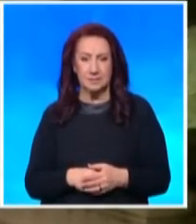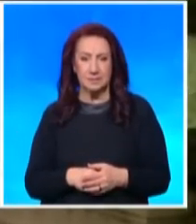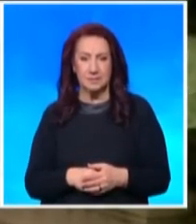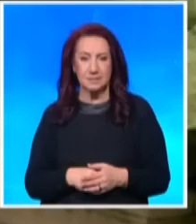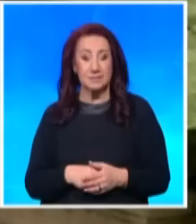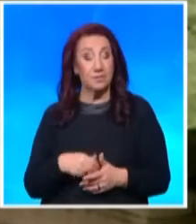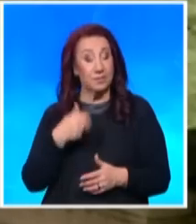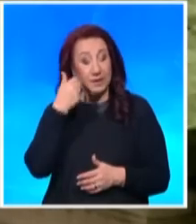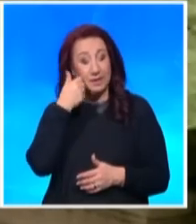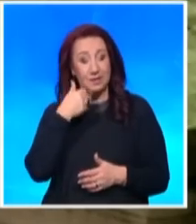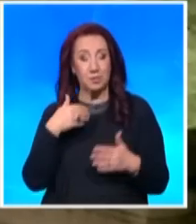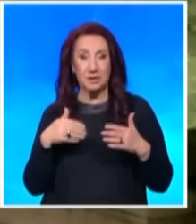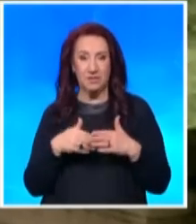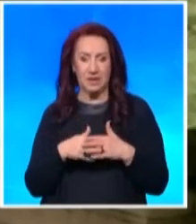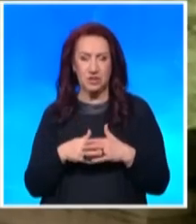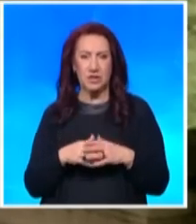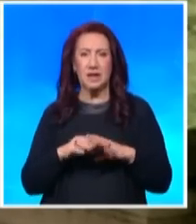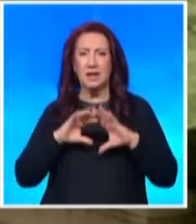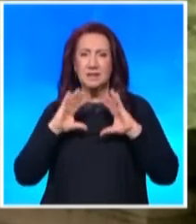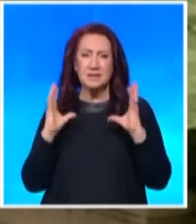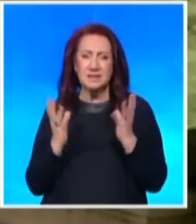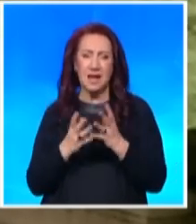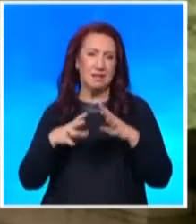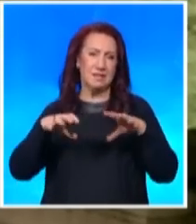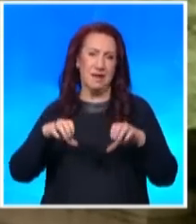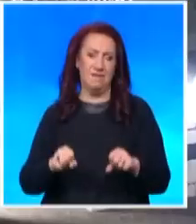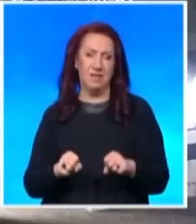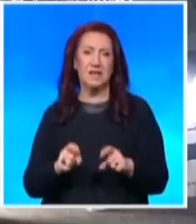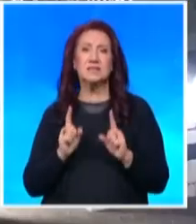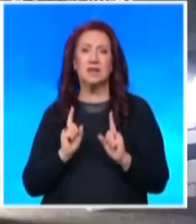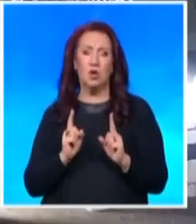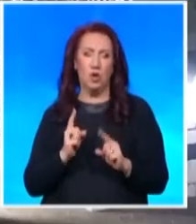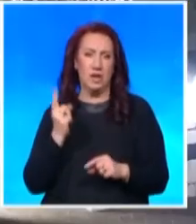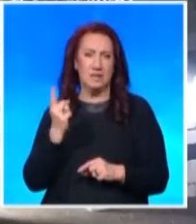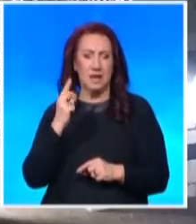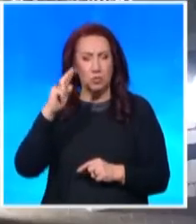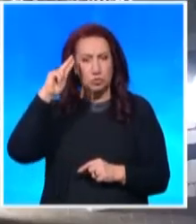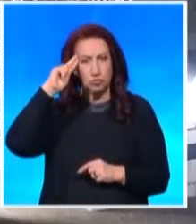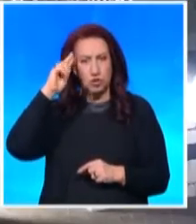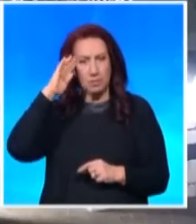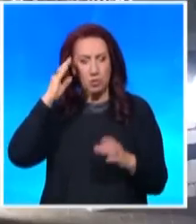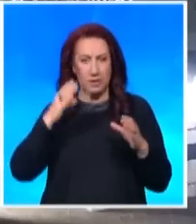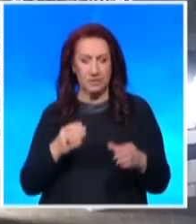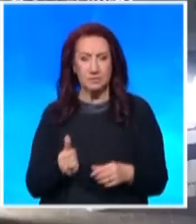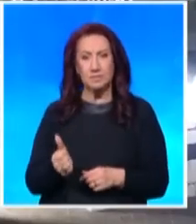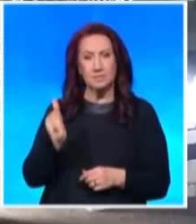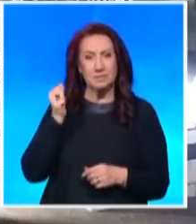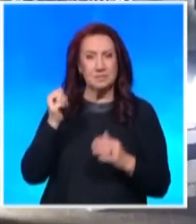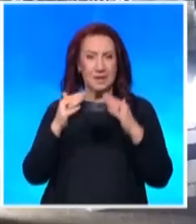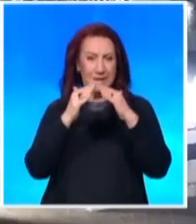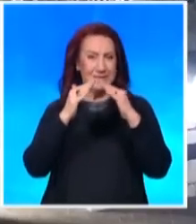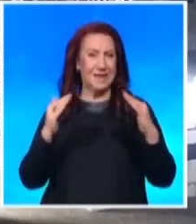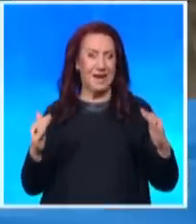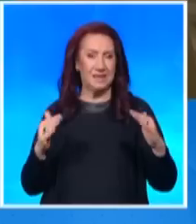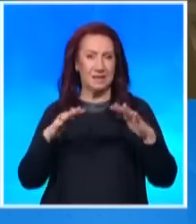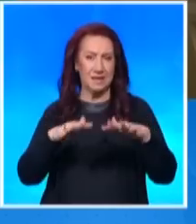Добър вечер. След като цялата власт на държавата отново е в ръцете само на служебния кабинет, в сградата зад мен, тази на Съединението, вече